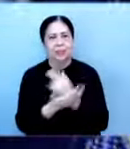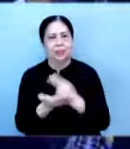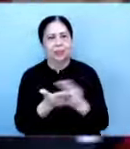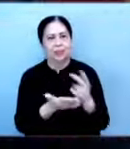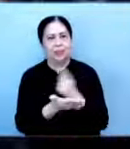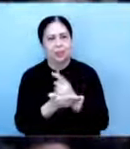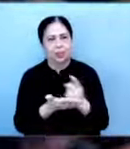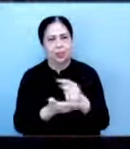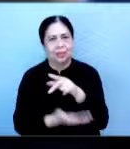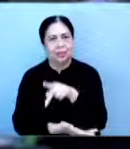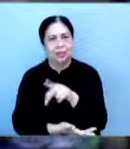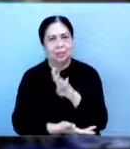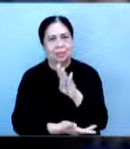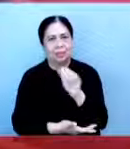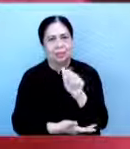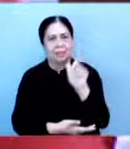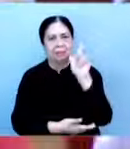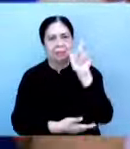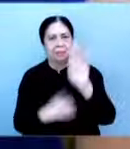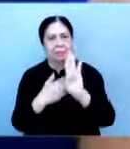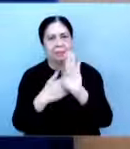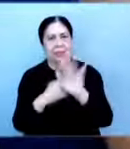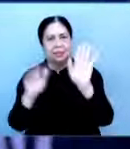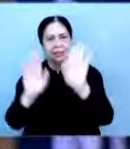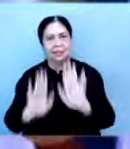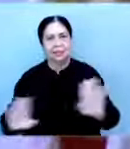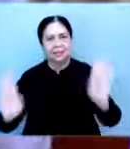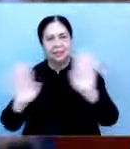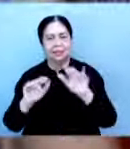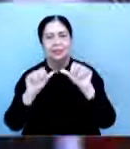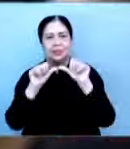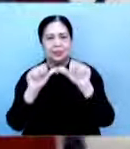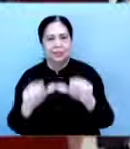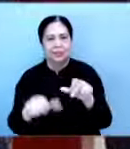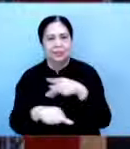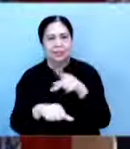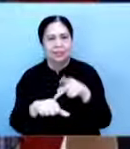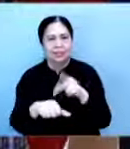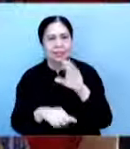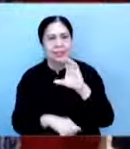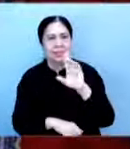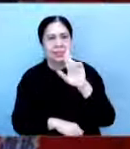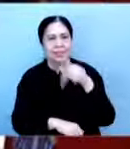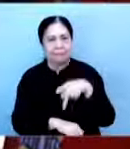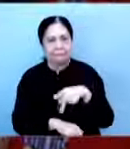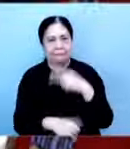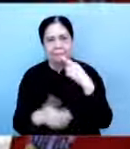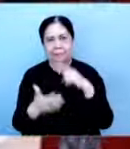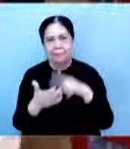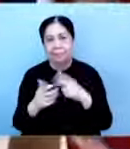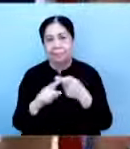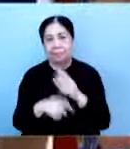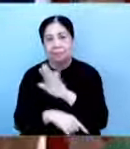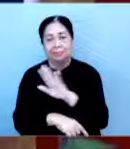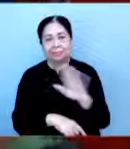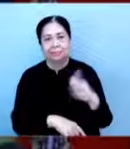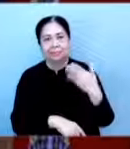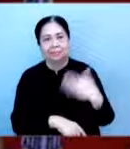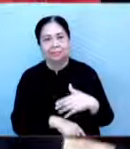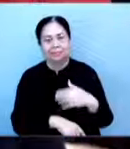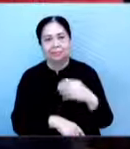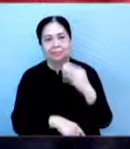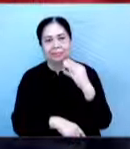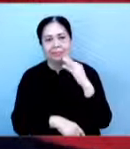PBA bago bumalik sa Linggo para sa pagpapatuloy ng Philippine Cup nagbabalita mula sa frontline Marty